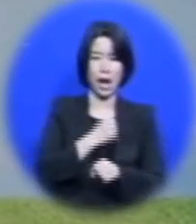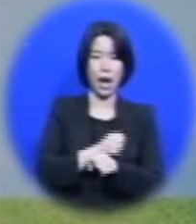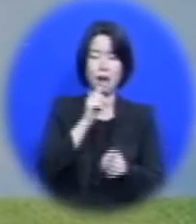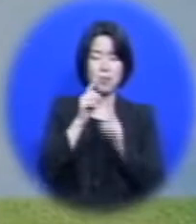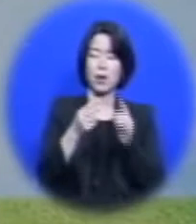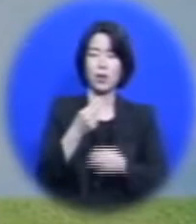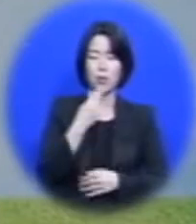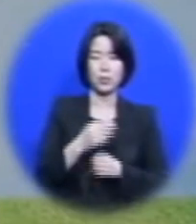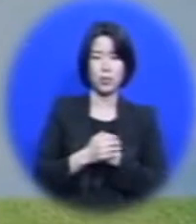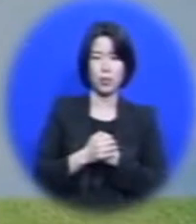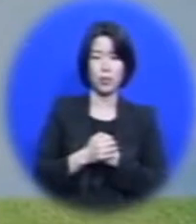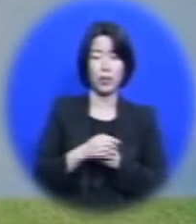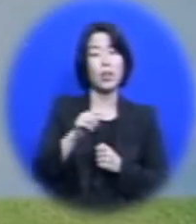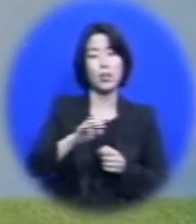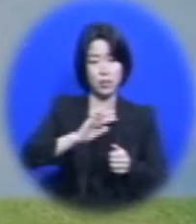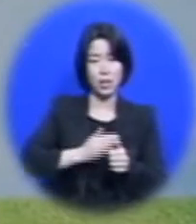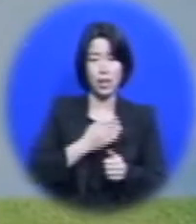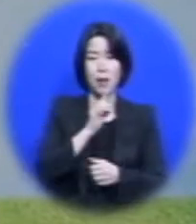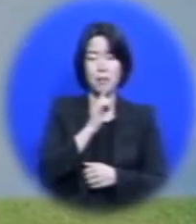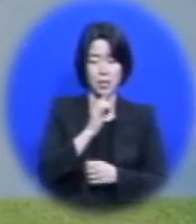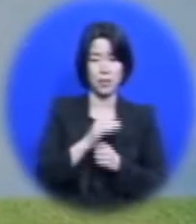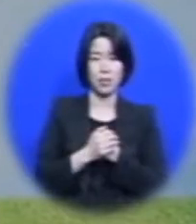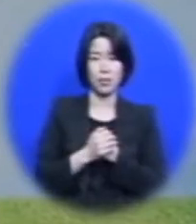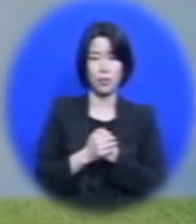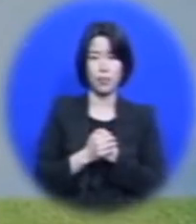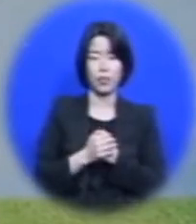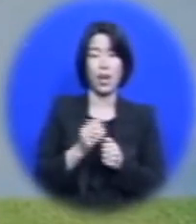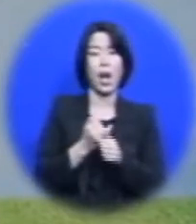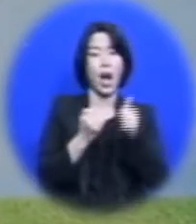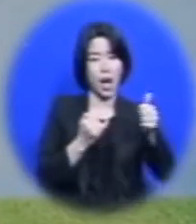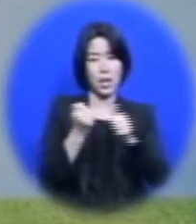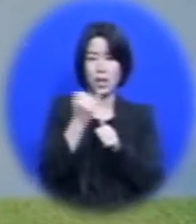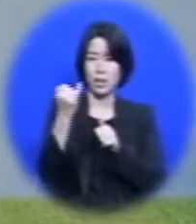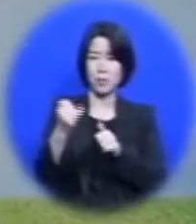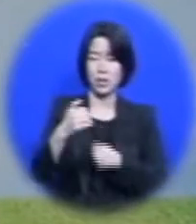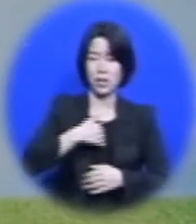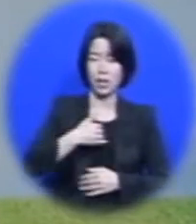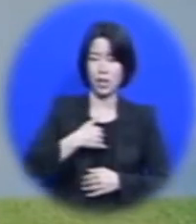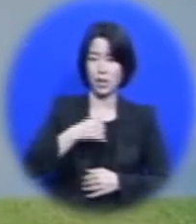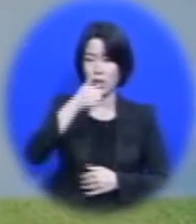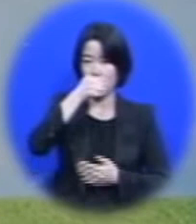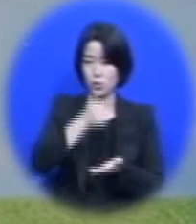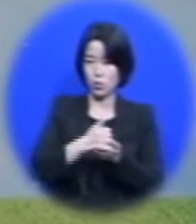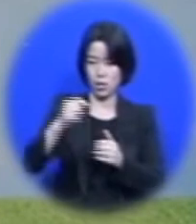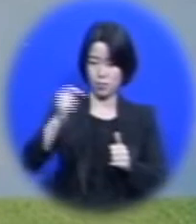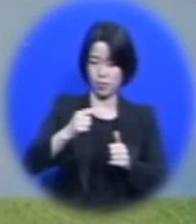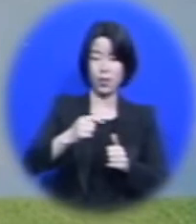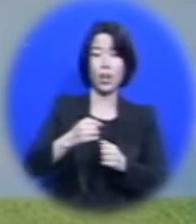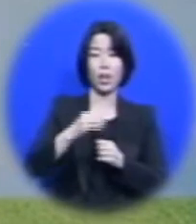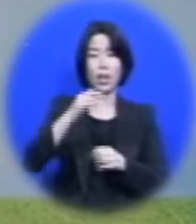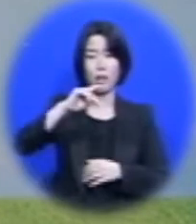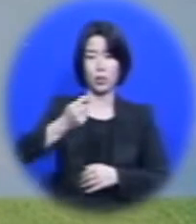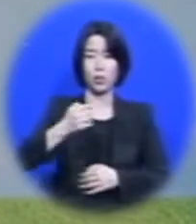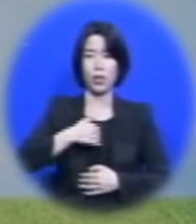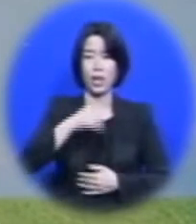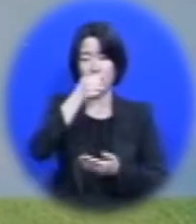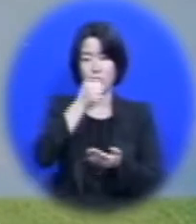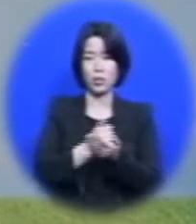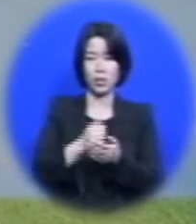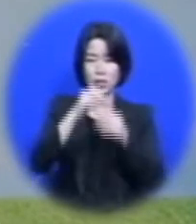할 말이 없어야 맞습니다. 아내나 남편이 나에게 죄를 지적해도 사실은 내 죄를 진짜